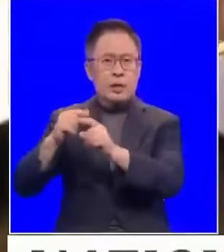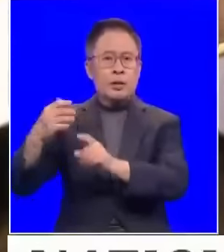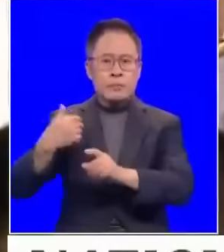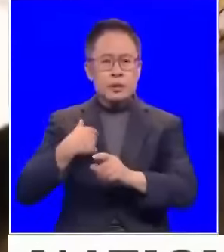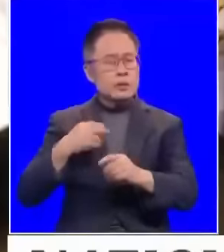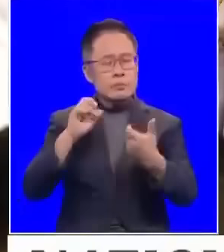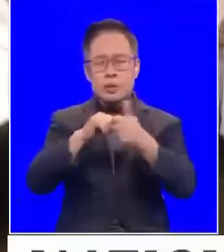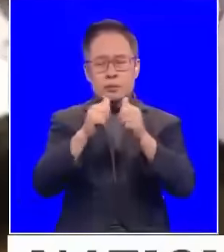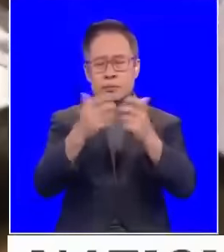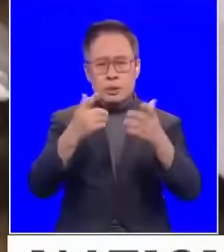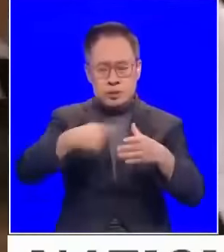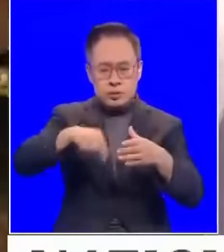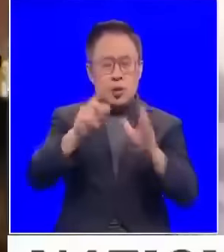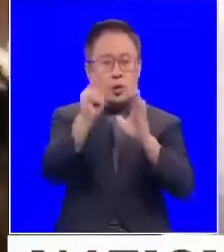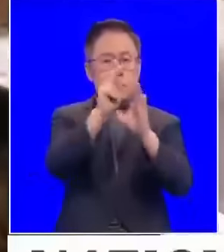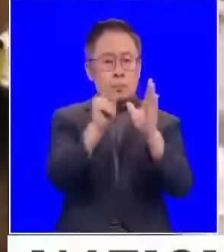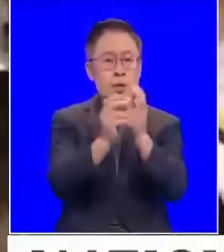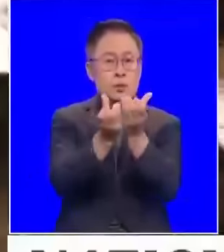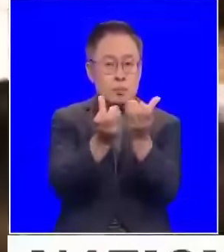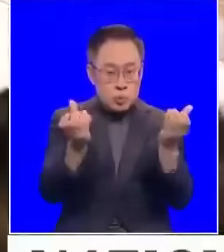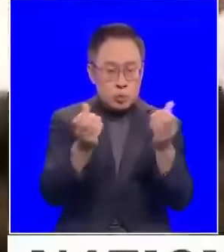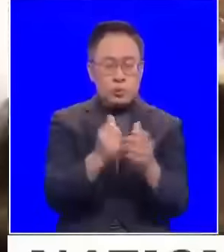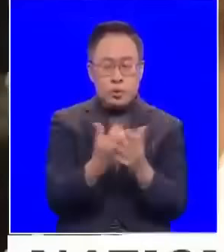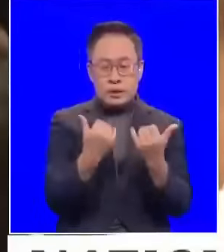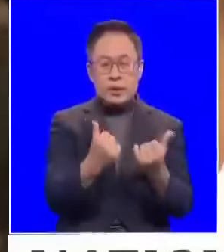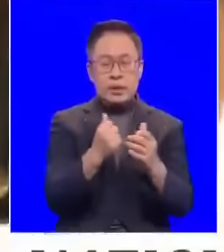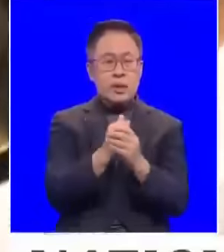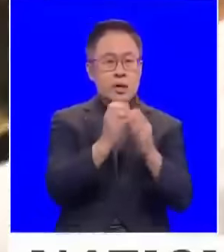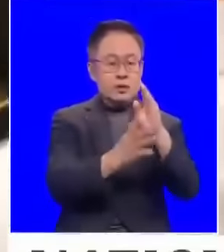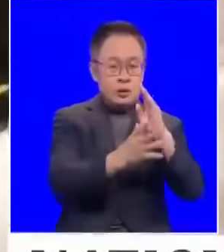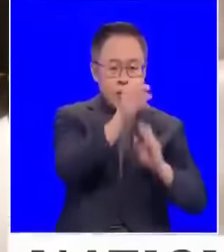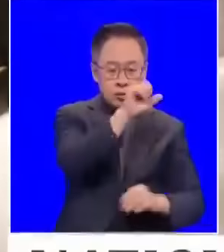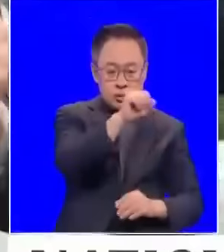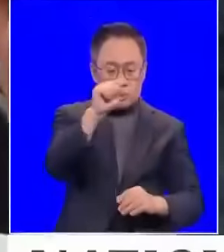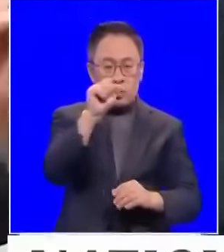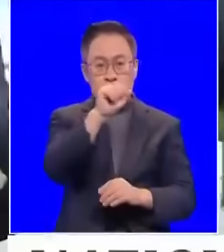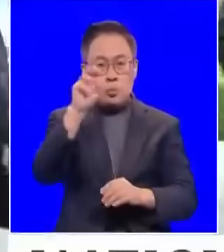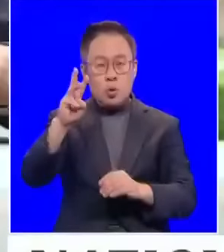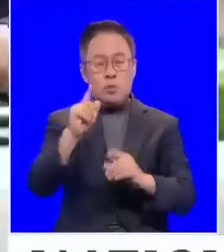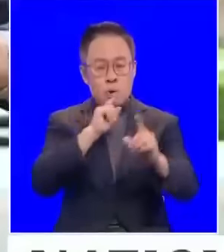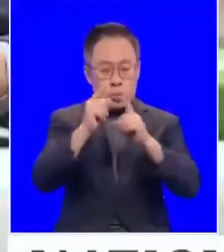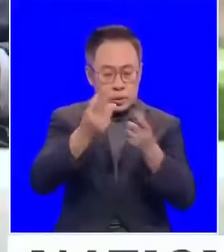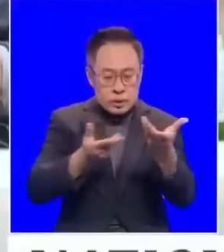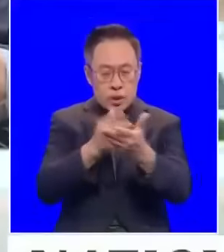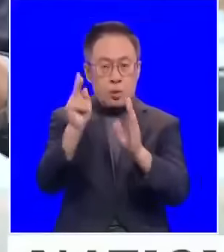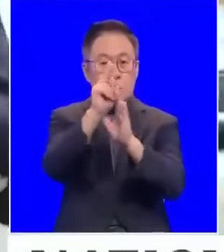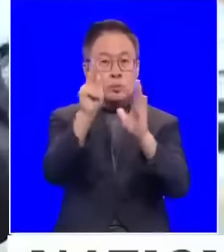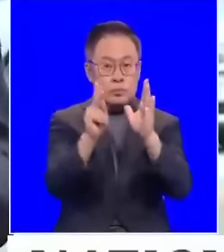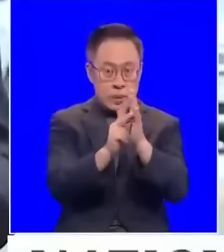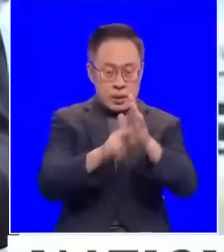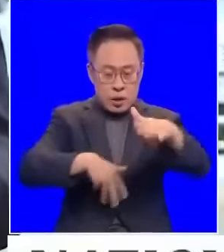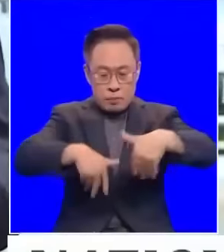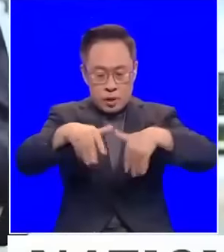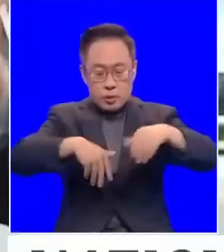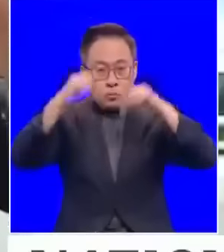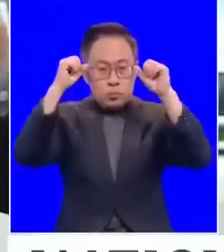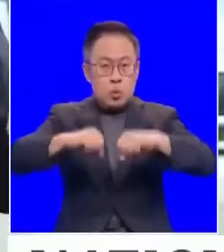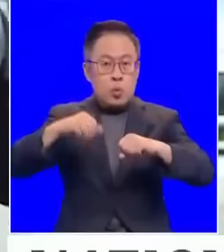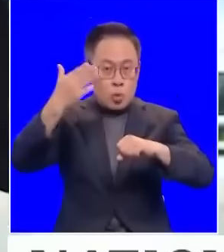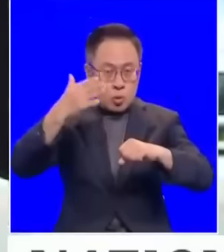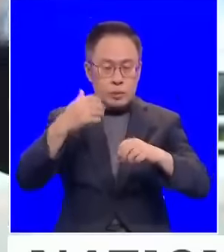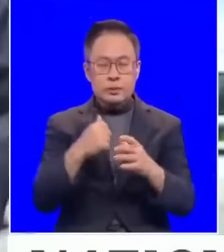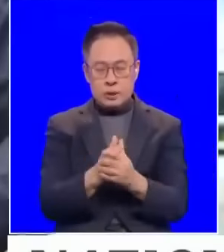ตอนนี้มีการตั้งกรรมธิการ ร่วมกันระหว่างส.ส.และส.ว.ในการพิจารณาพระราชบัญญัติว่าด้วยการออกเสียงประชามติแต่